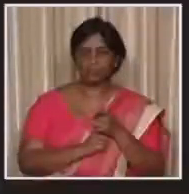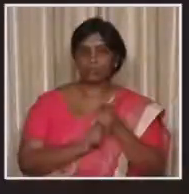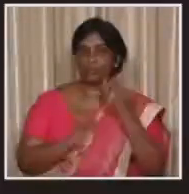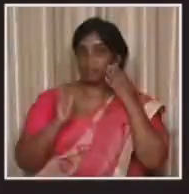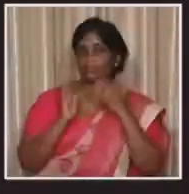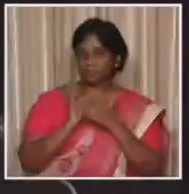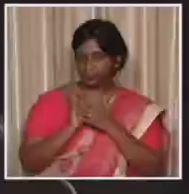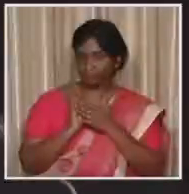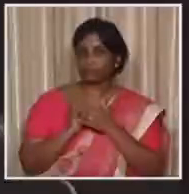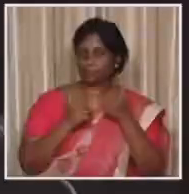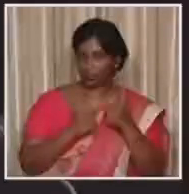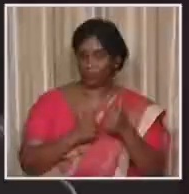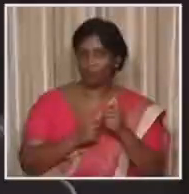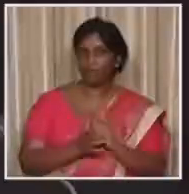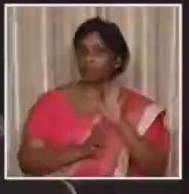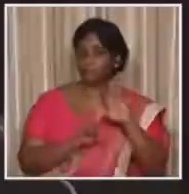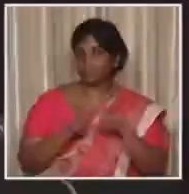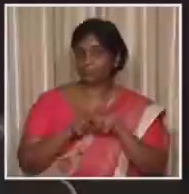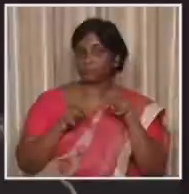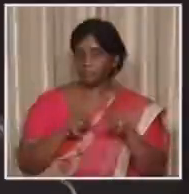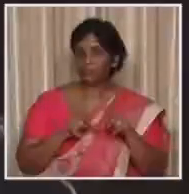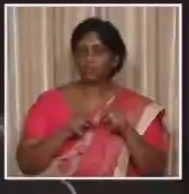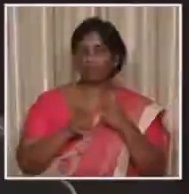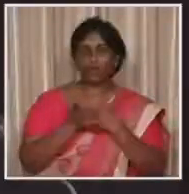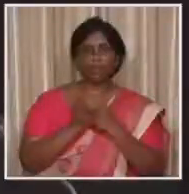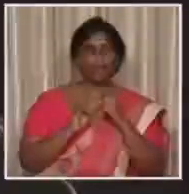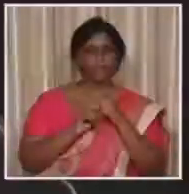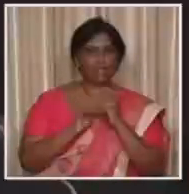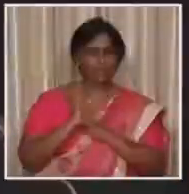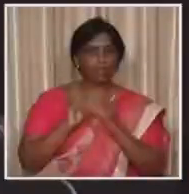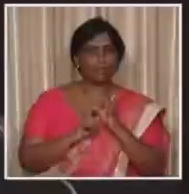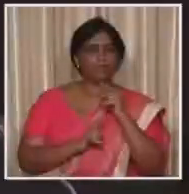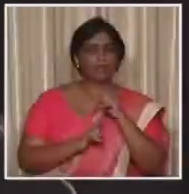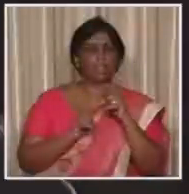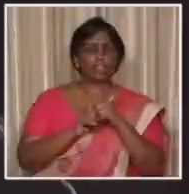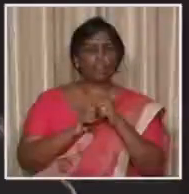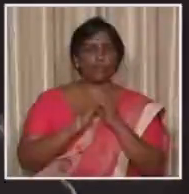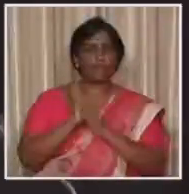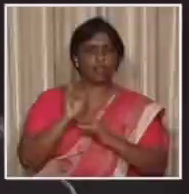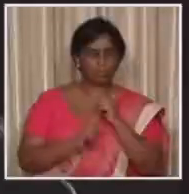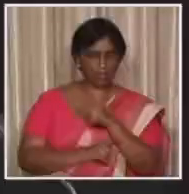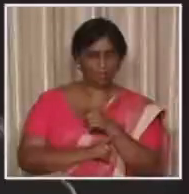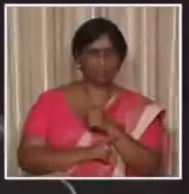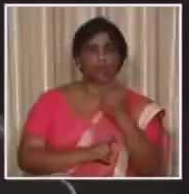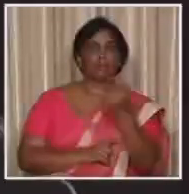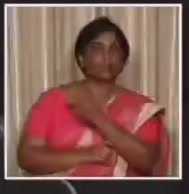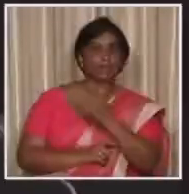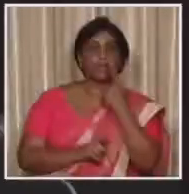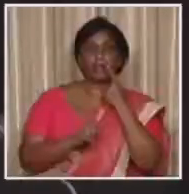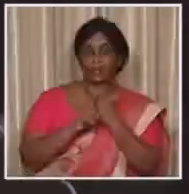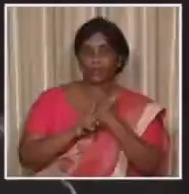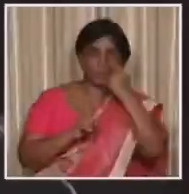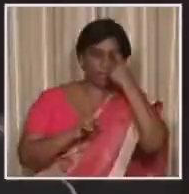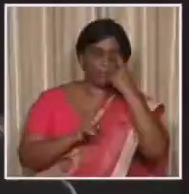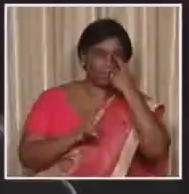Avadan Mukirima Sadarna, Evagim, them Ruhan Sanak Matumatinoa, Evagim Dilumam Gamatinoa, Dinama, Mahanurasa,